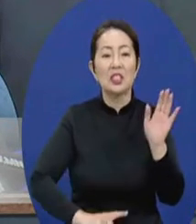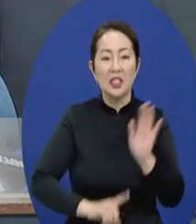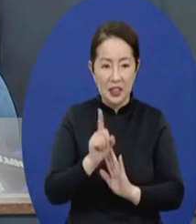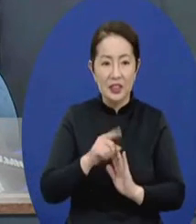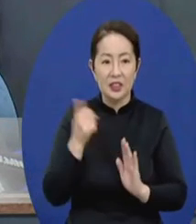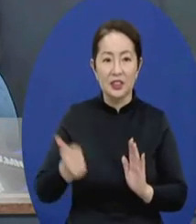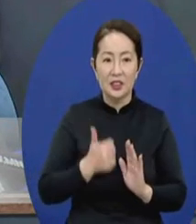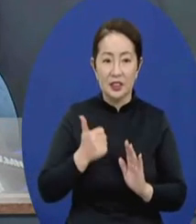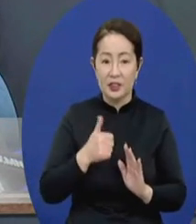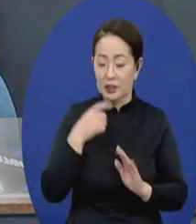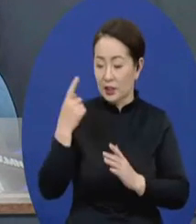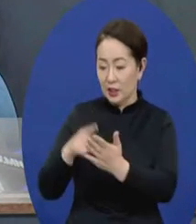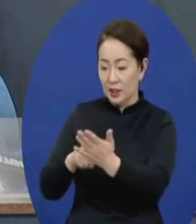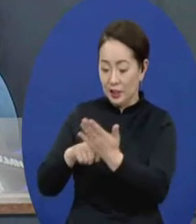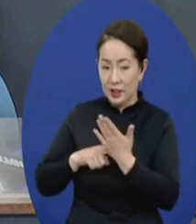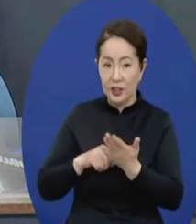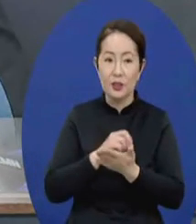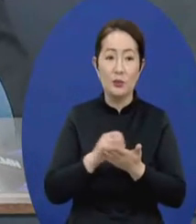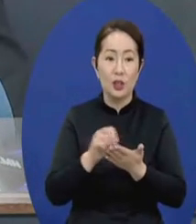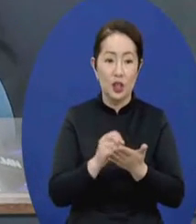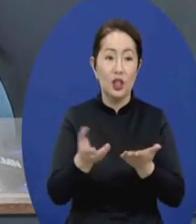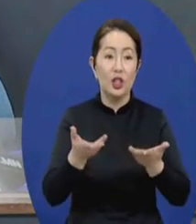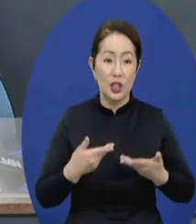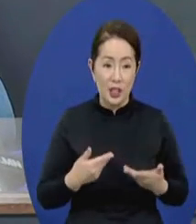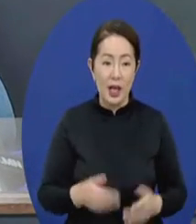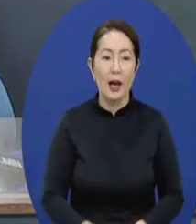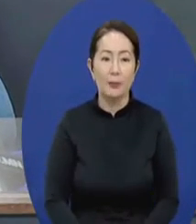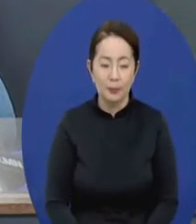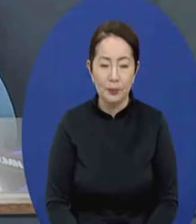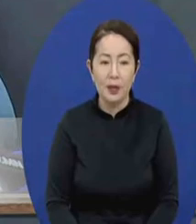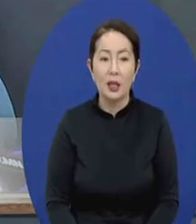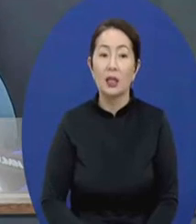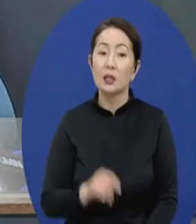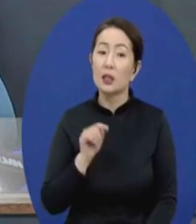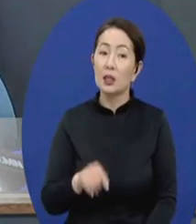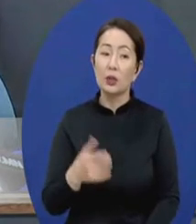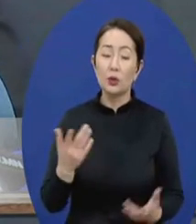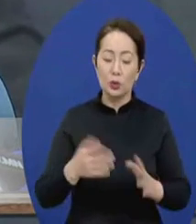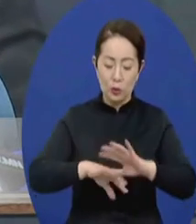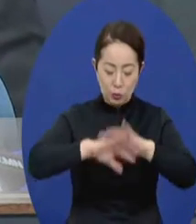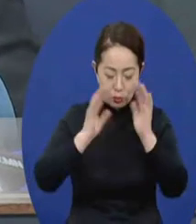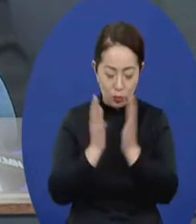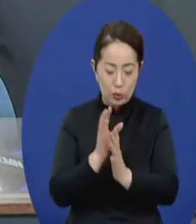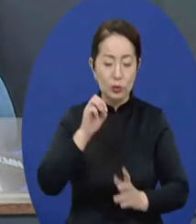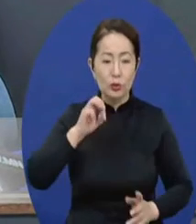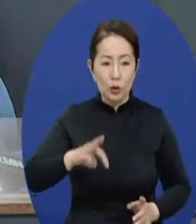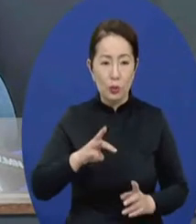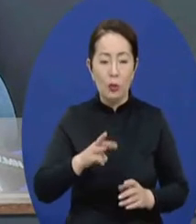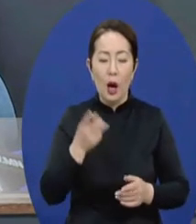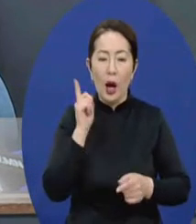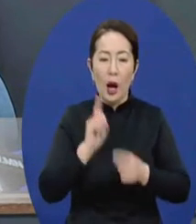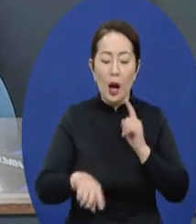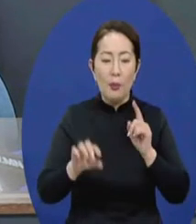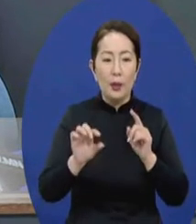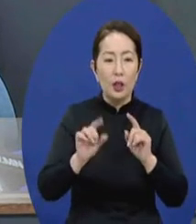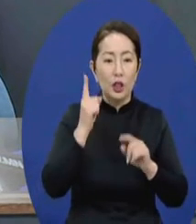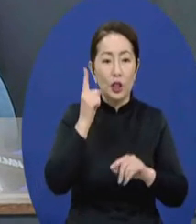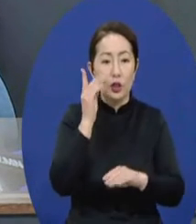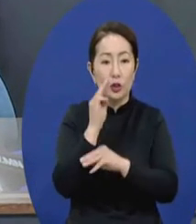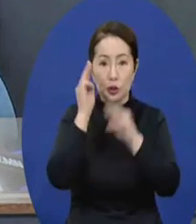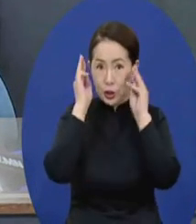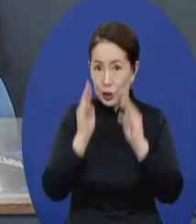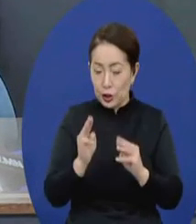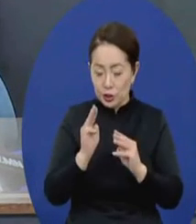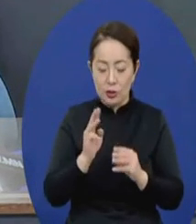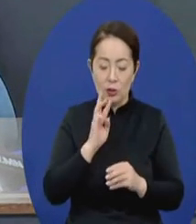гэдэг илэрхийлсэн ийм одоо бичиг байна. Мэдээж энэ бол бүх зүйл одоо өргөс авсан юм шиг нэг өдөр